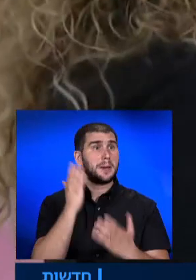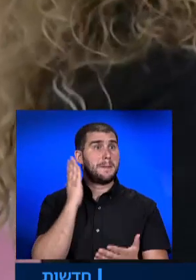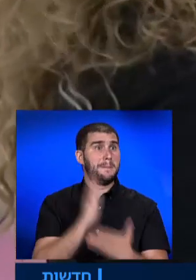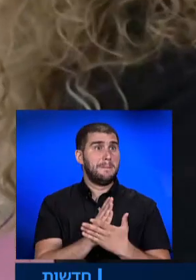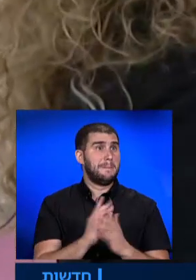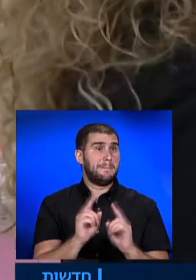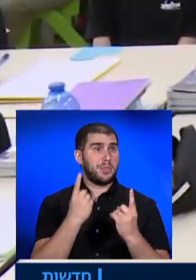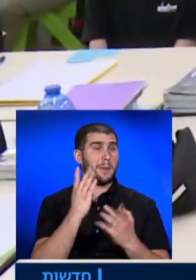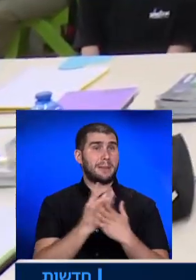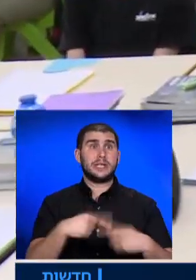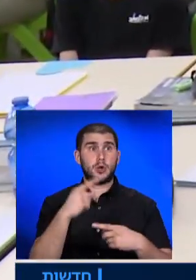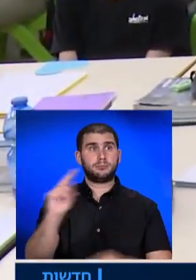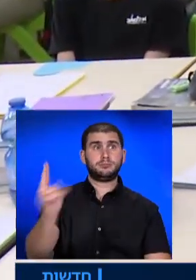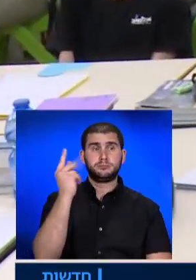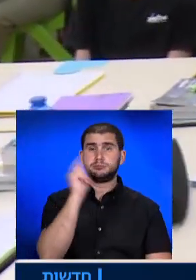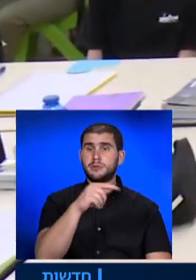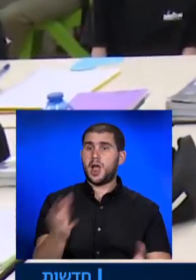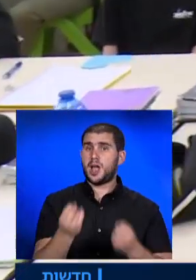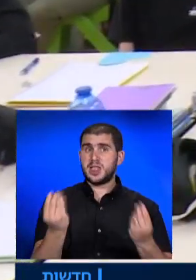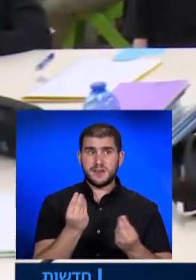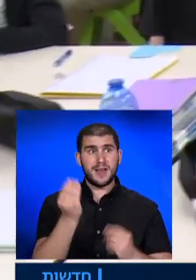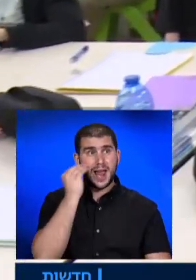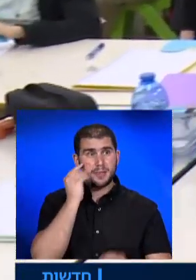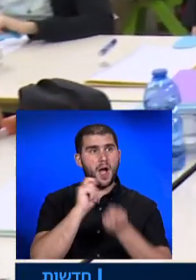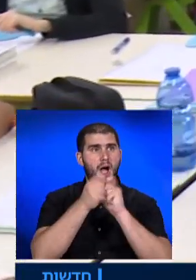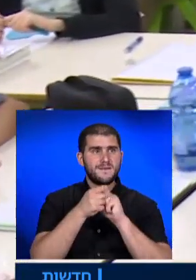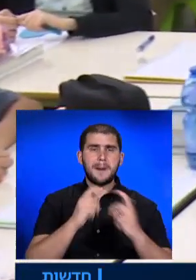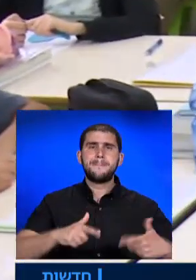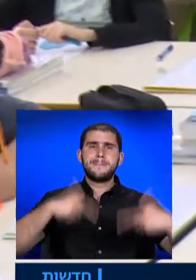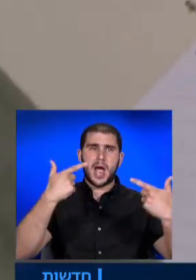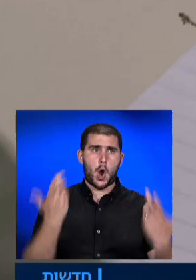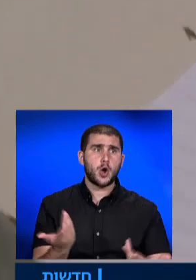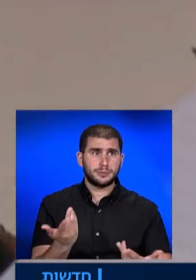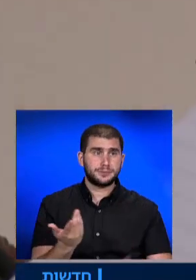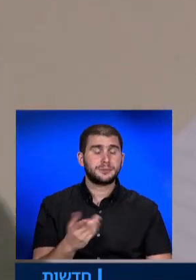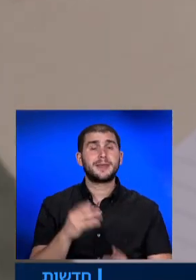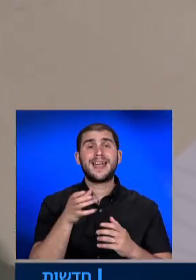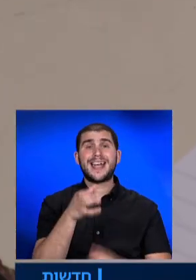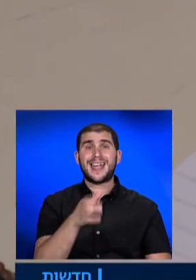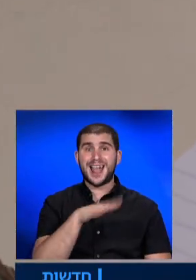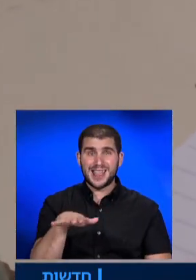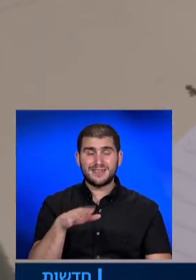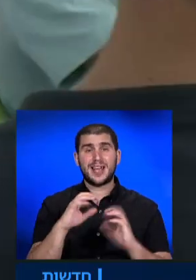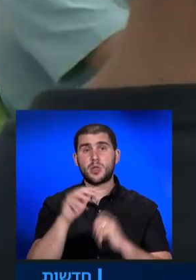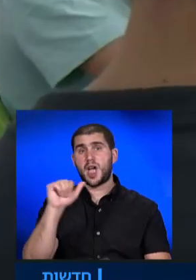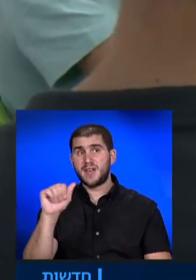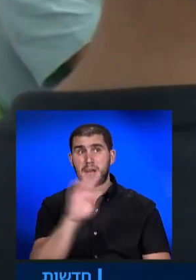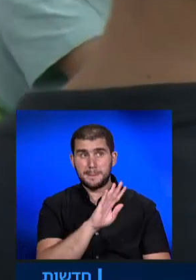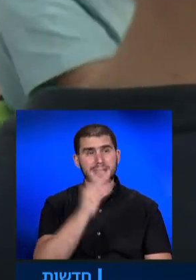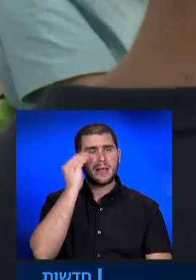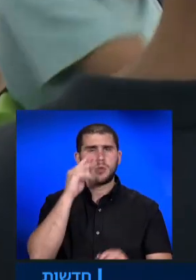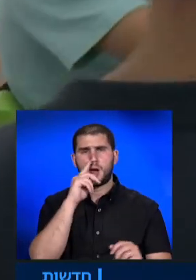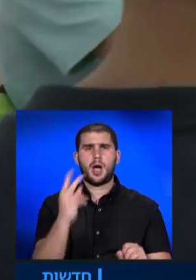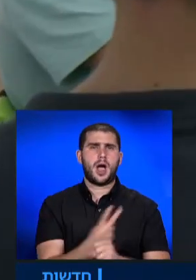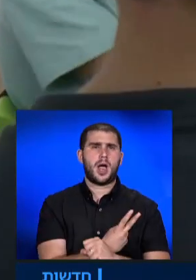לנו לקחת את הדברים והלמידה שלנו הפכה להיות למידה מרחוק. בגני הילדים ובכיתות א' וב' ילמדו כרגיל כל ימות